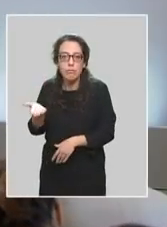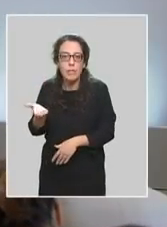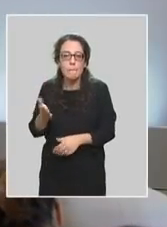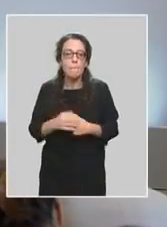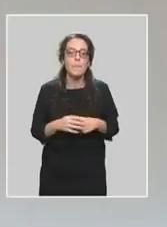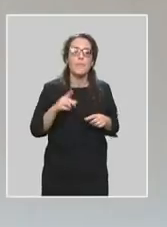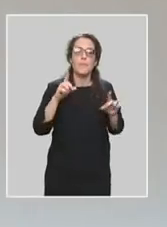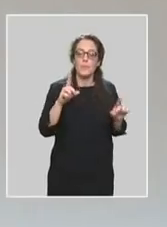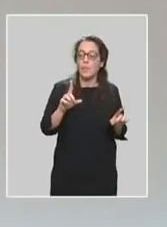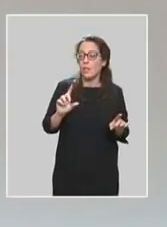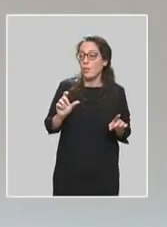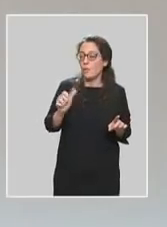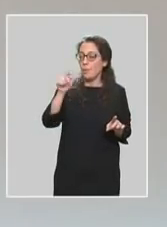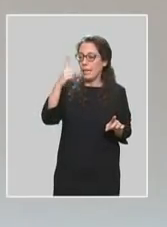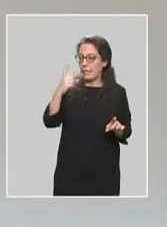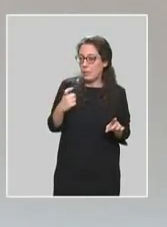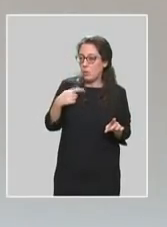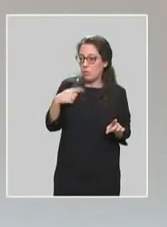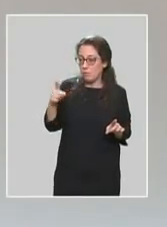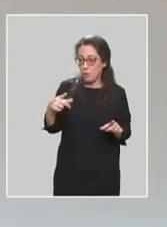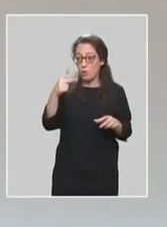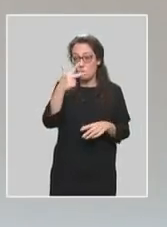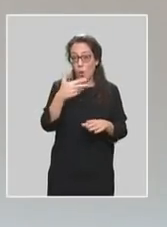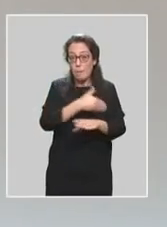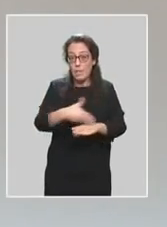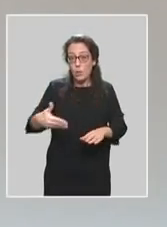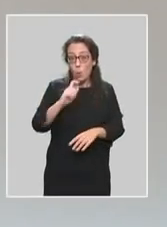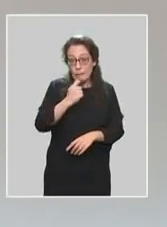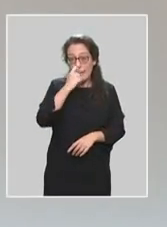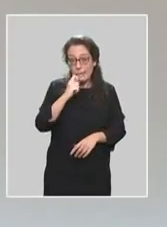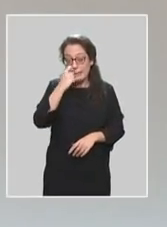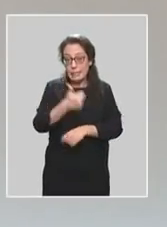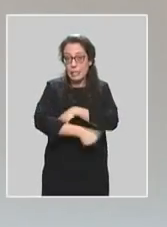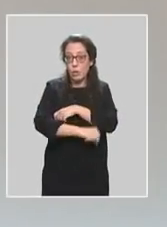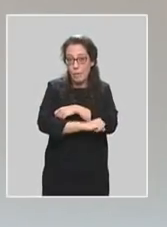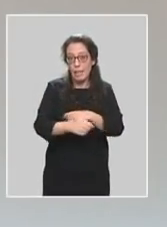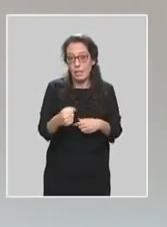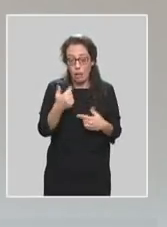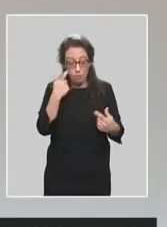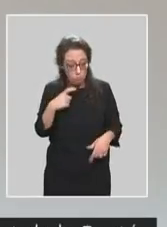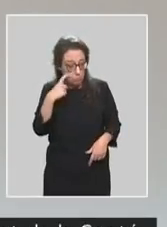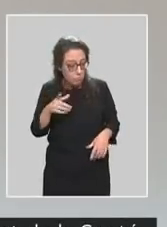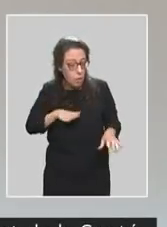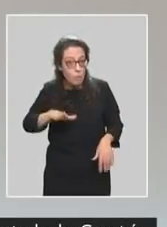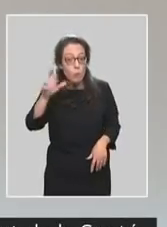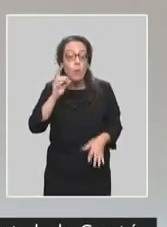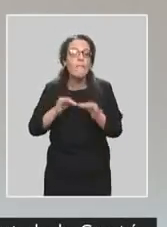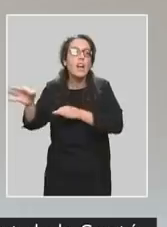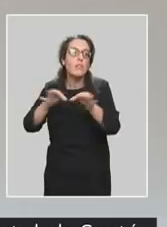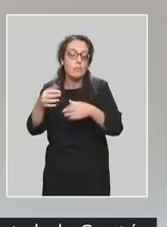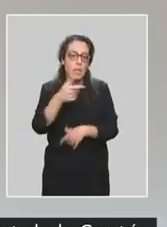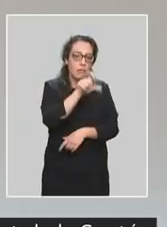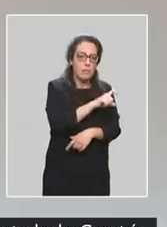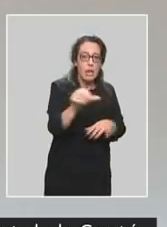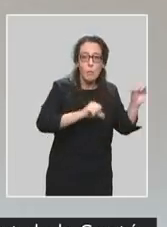avons réalisé plus de 3 millions de tests cette semaine. Donc on voit que ça remonte, parce que le virus circule plus, mais les laboratoires, les pharmaciens, l'ensemble des professionnels de santé